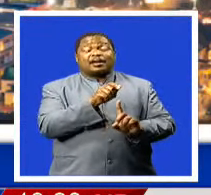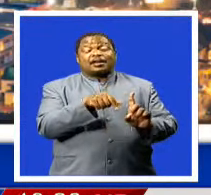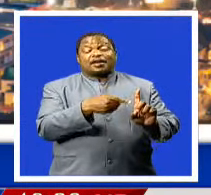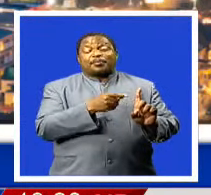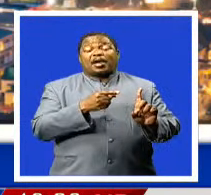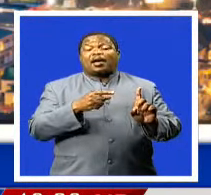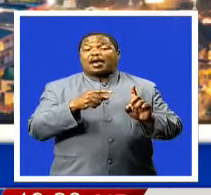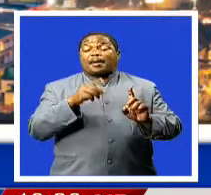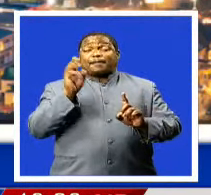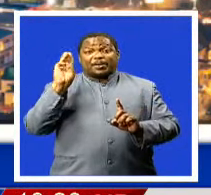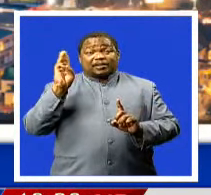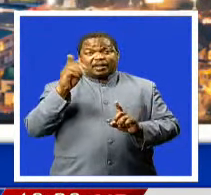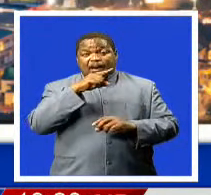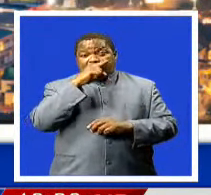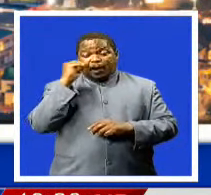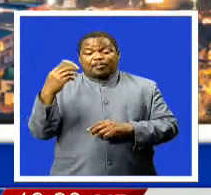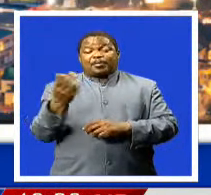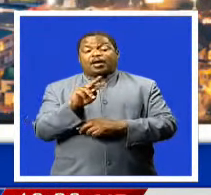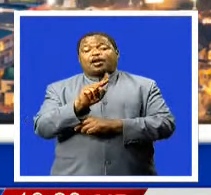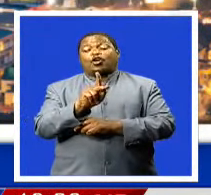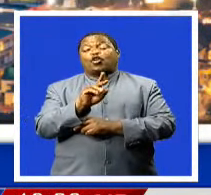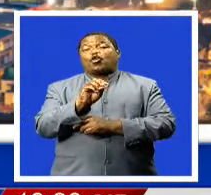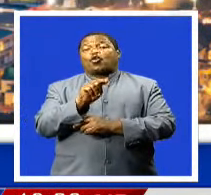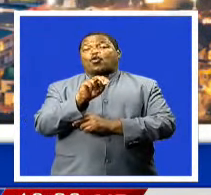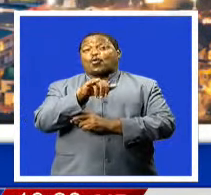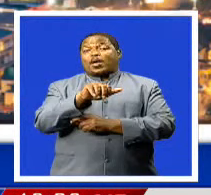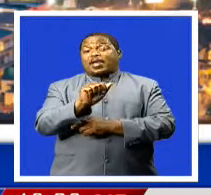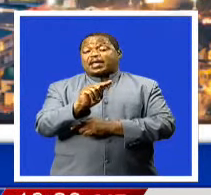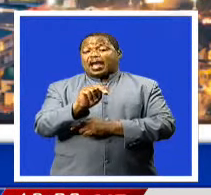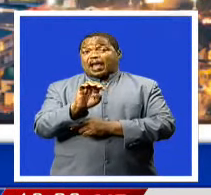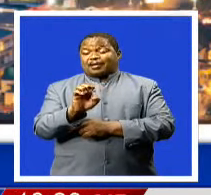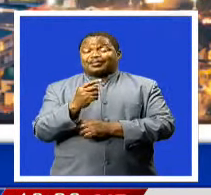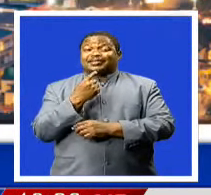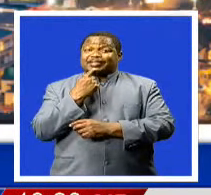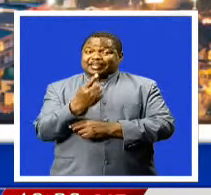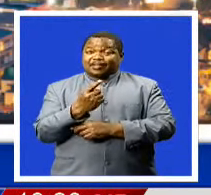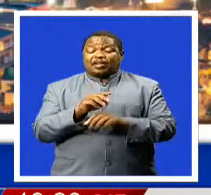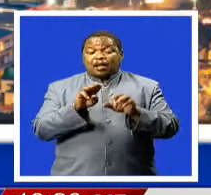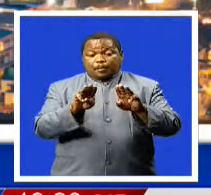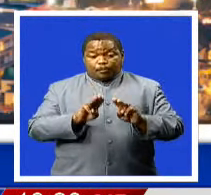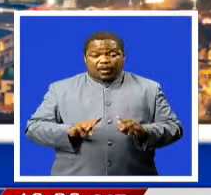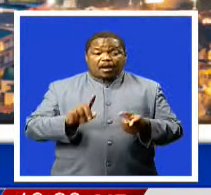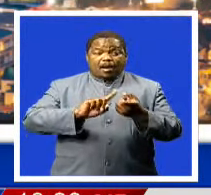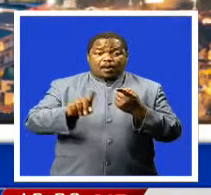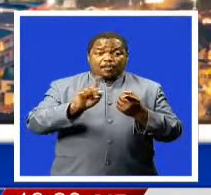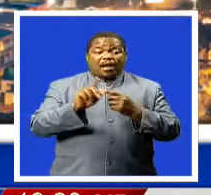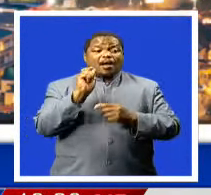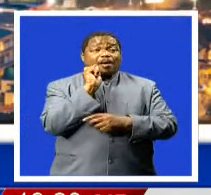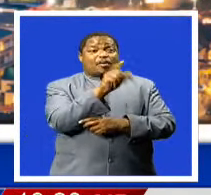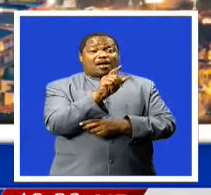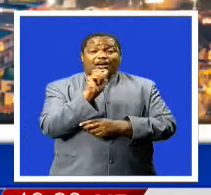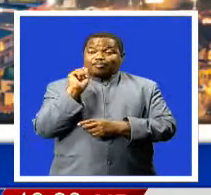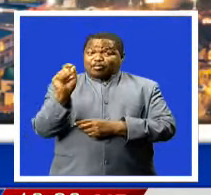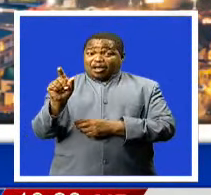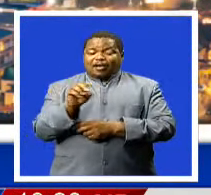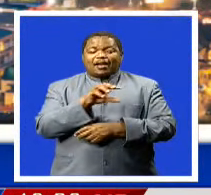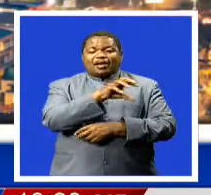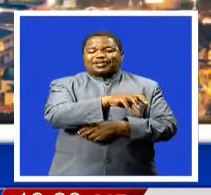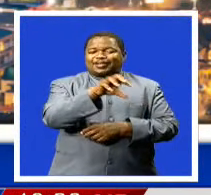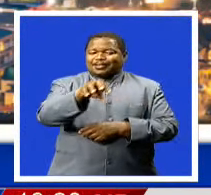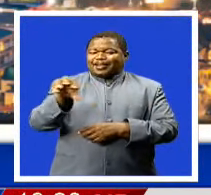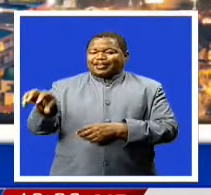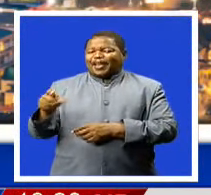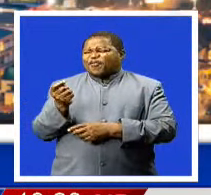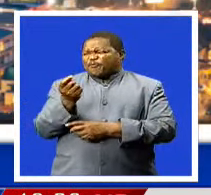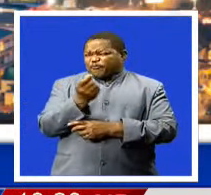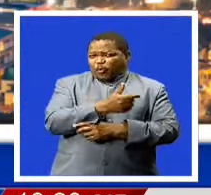kwetinkhundla letanele tekudlala lomdlalo ngiko lokutawenda ukuthi bangakhoni kuceza imidlalo yabo ngesikhathi. Inkonyane